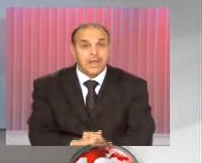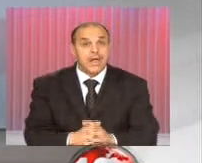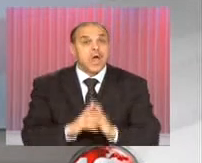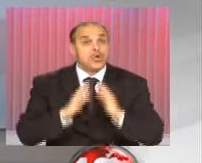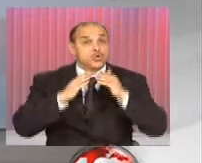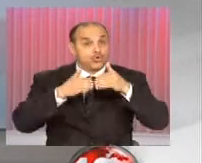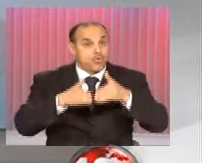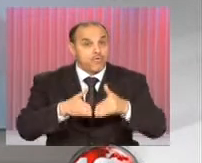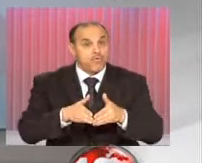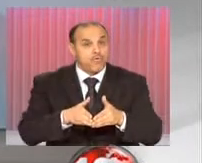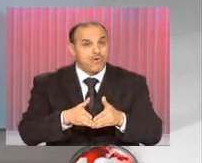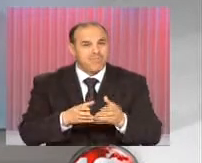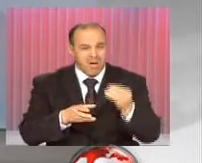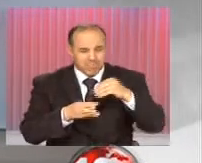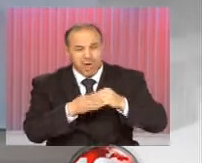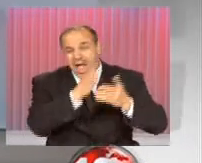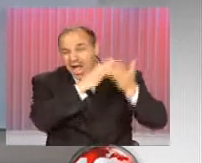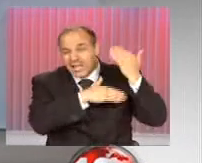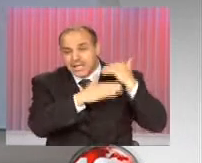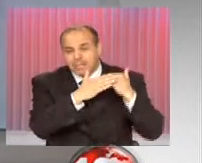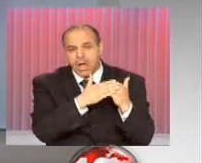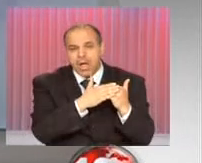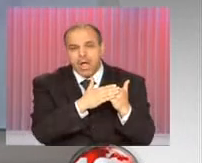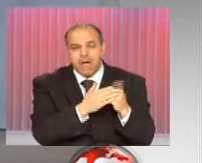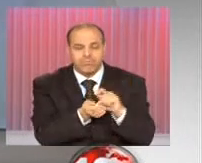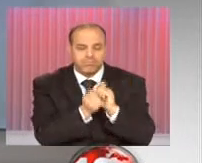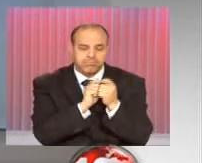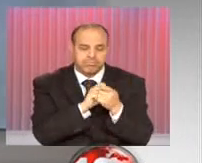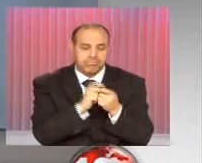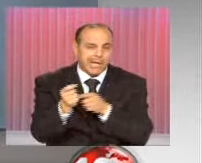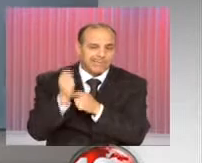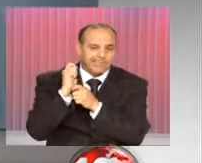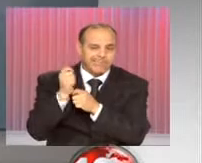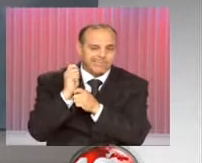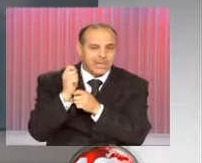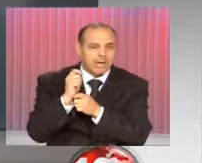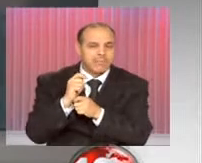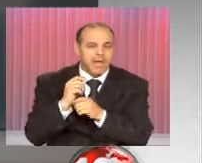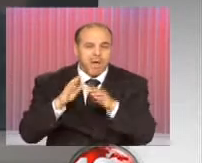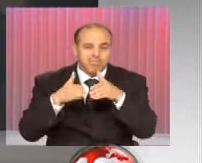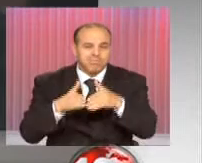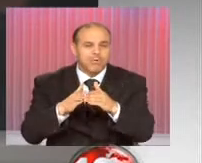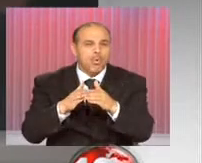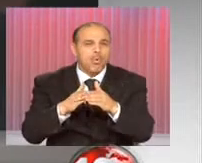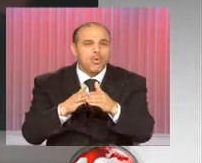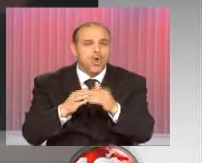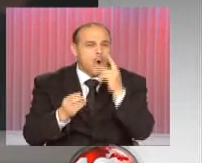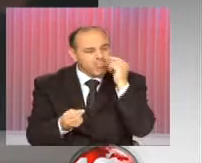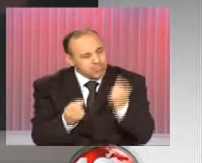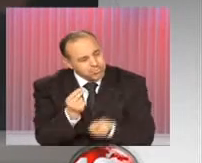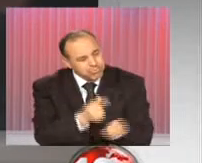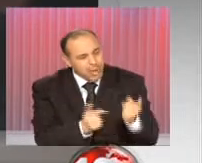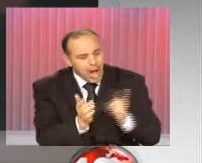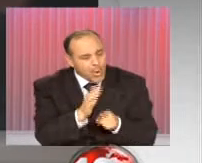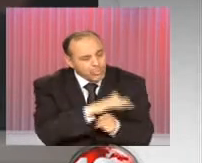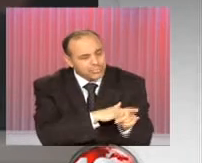استخدام سفن الشحن القديمة بدل سفن الصيد والقوارب المطاطية لتسفير المهاجرين غير